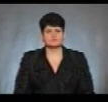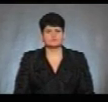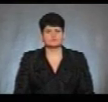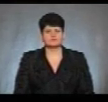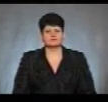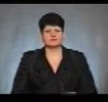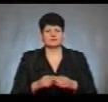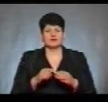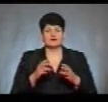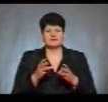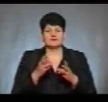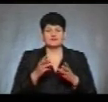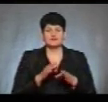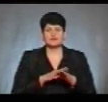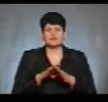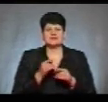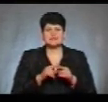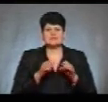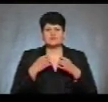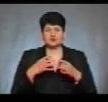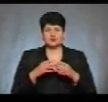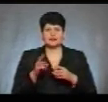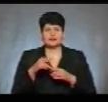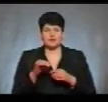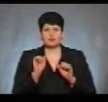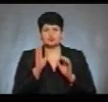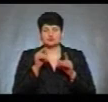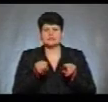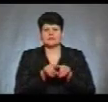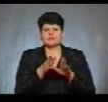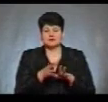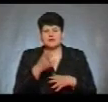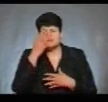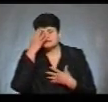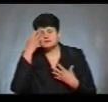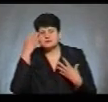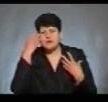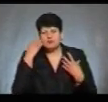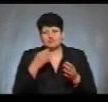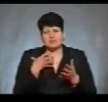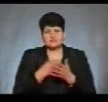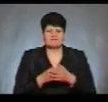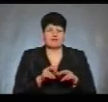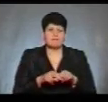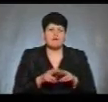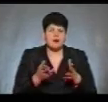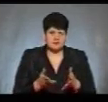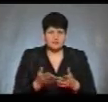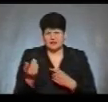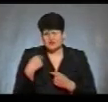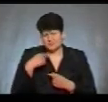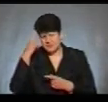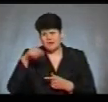Вибори – це свято демократії. Але може бути і таке. Ой, я забула свій паспорт. Але ж ви